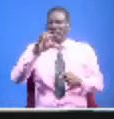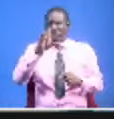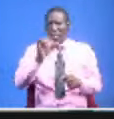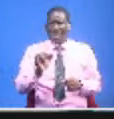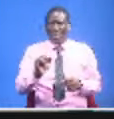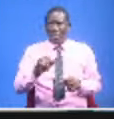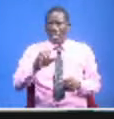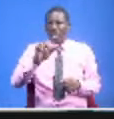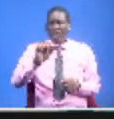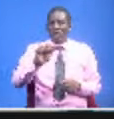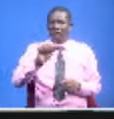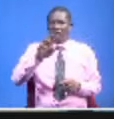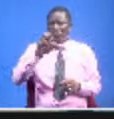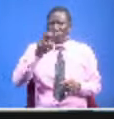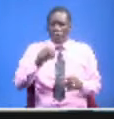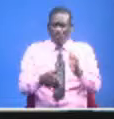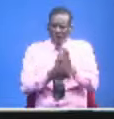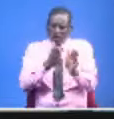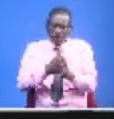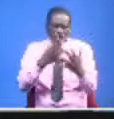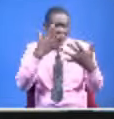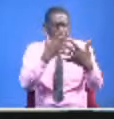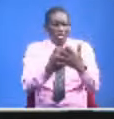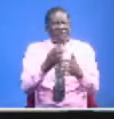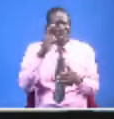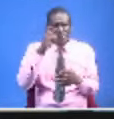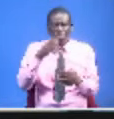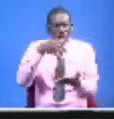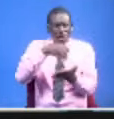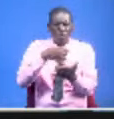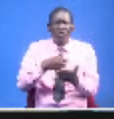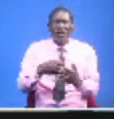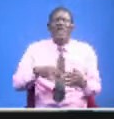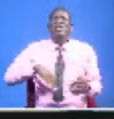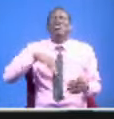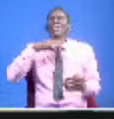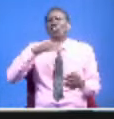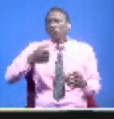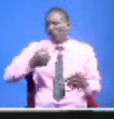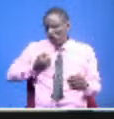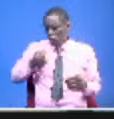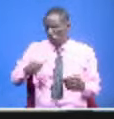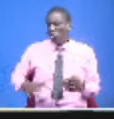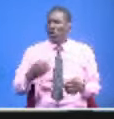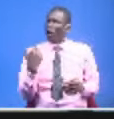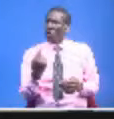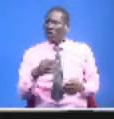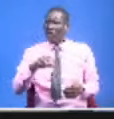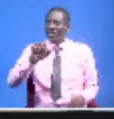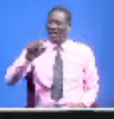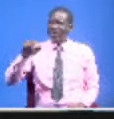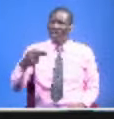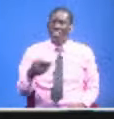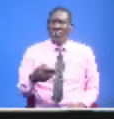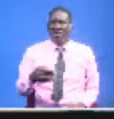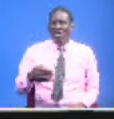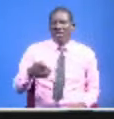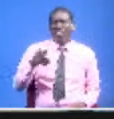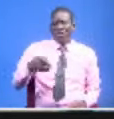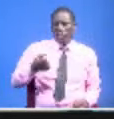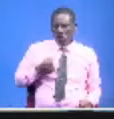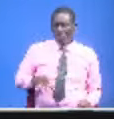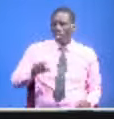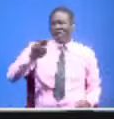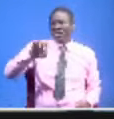Mohamed Ambin kuharakisha kukamatwa kwa washukiwa waliohusika katika kifo cha mtoto wake wa pekee Seth Njeri. Njeri anadai kuwa